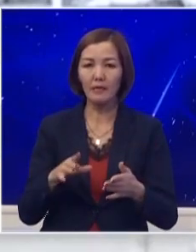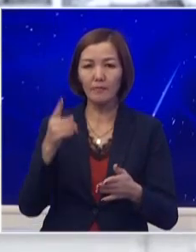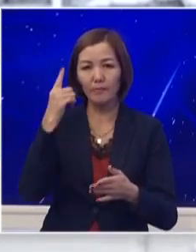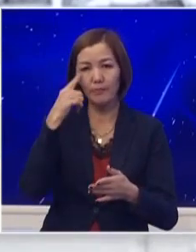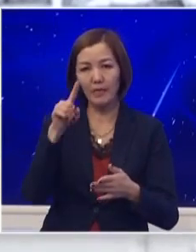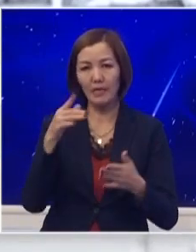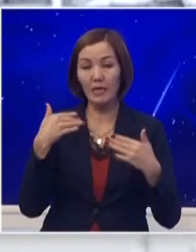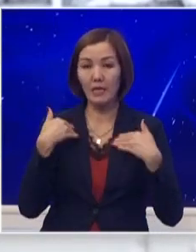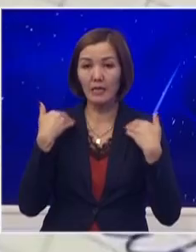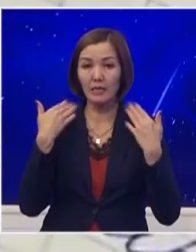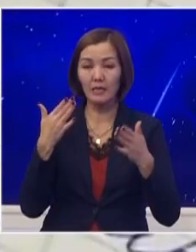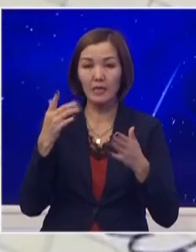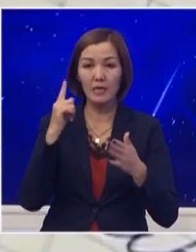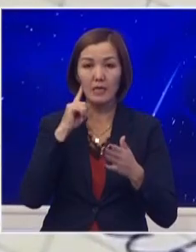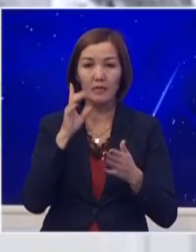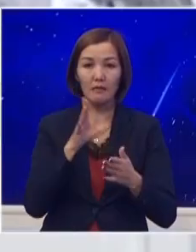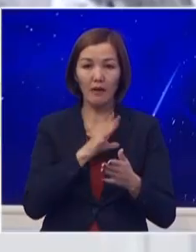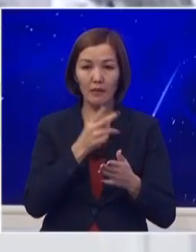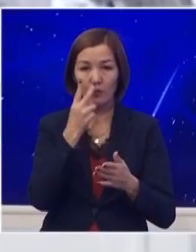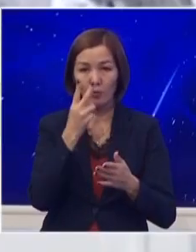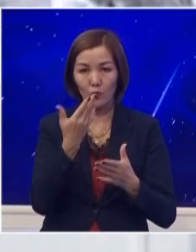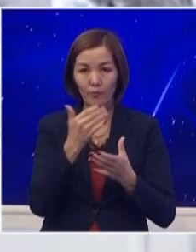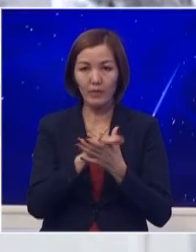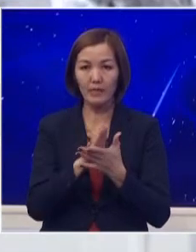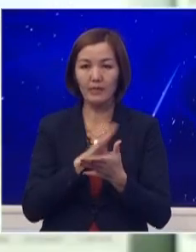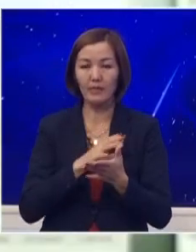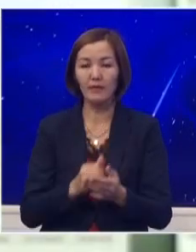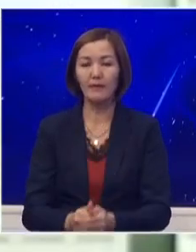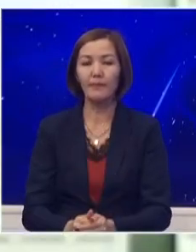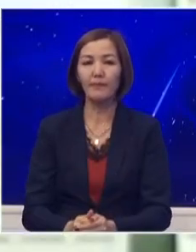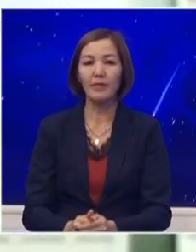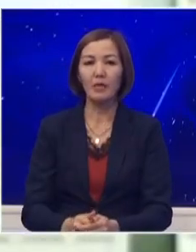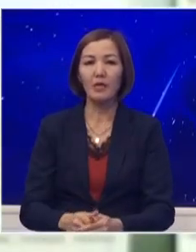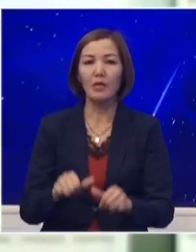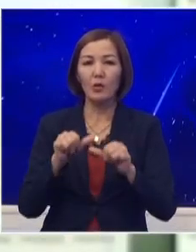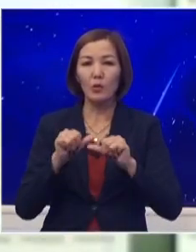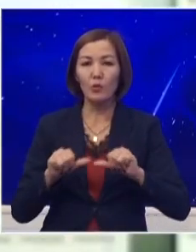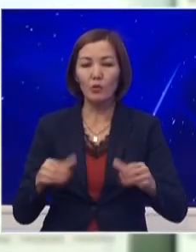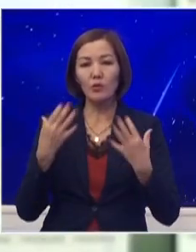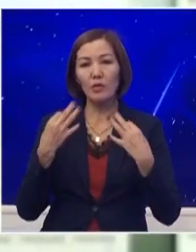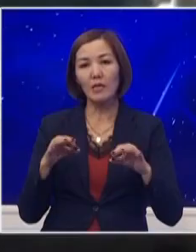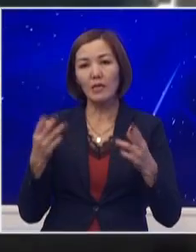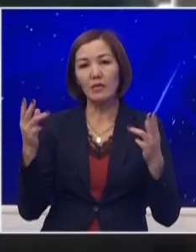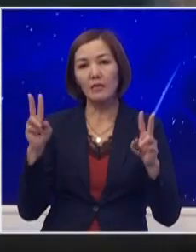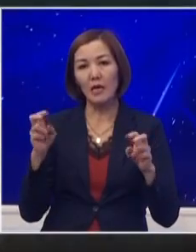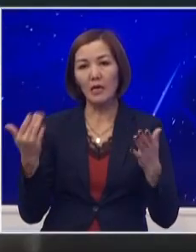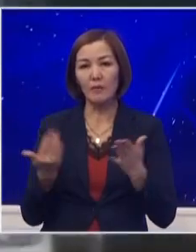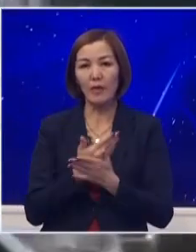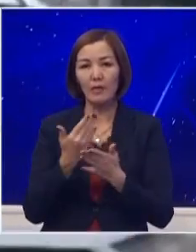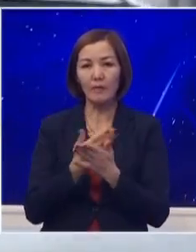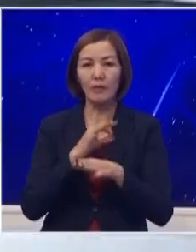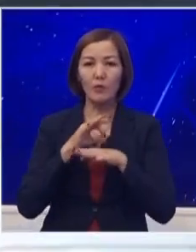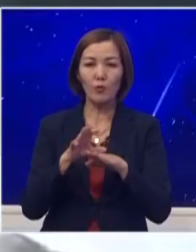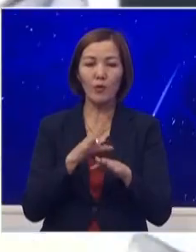пікірлерімен бөлістік. Өзінің бағдарламасымен таныстырып өтті. Дөңгелек үстел еркін тақырыпта өтті. Президентке